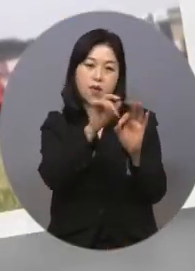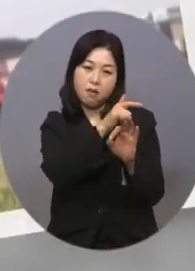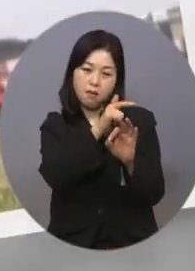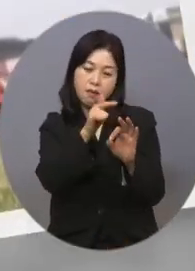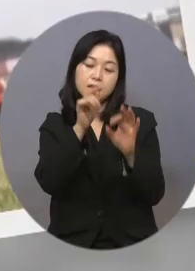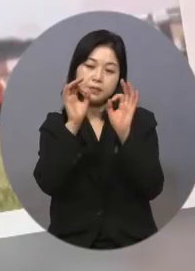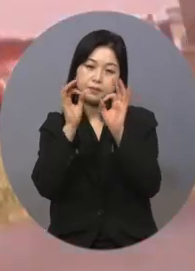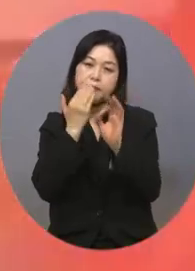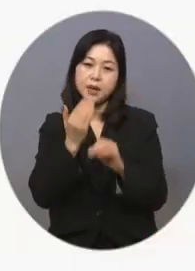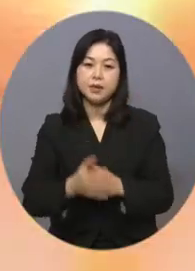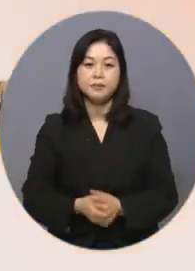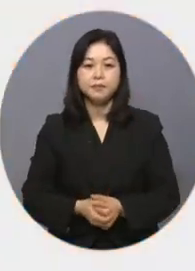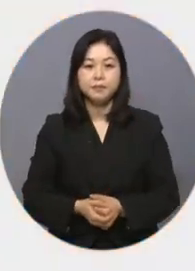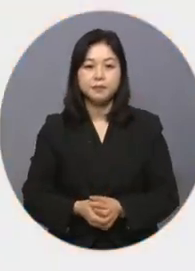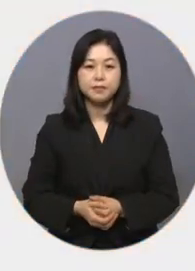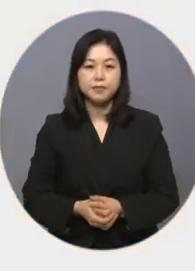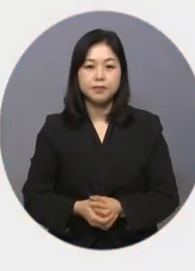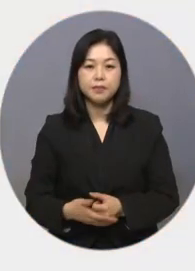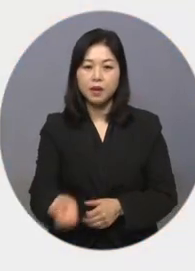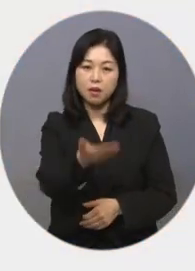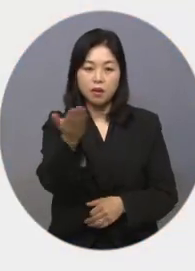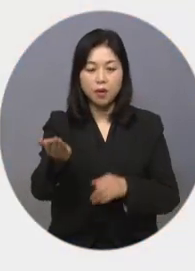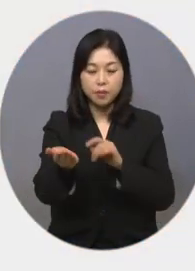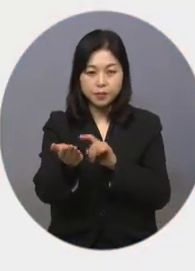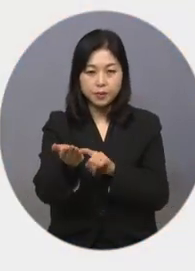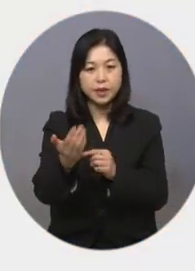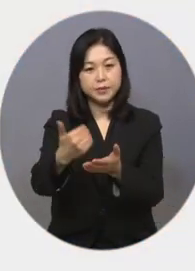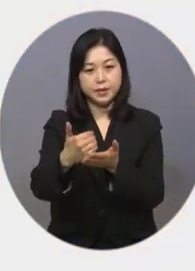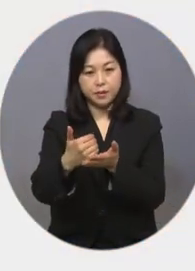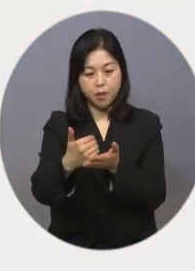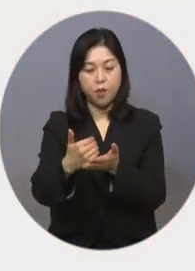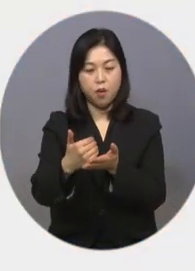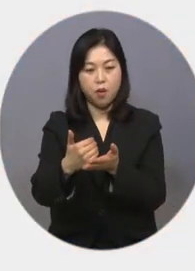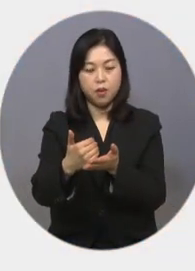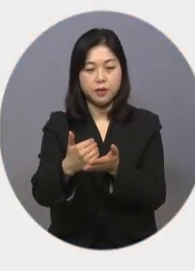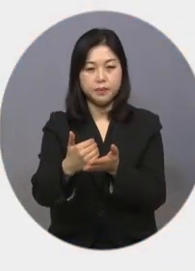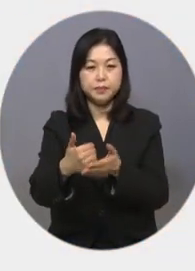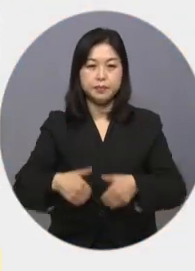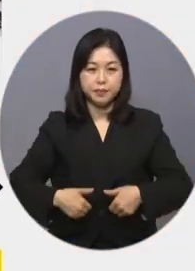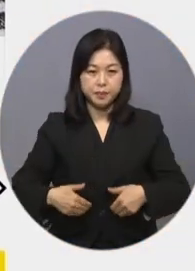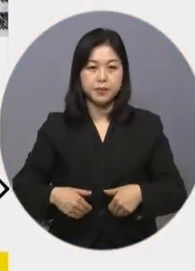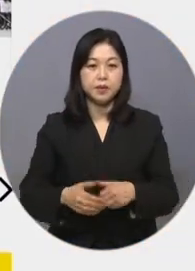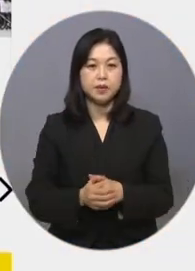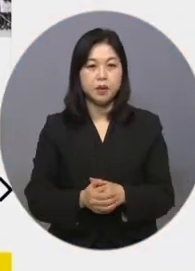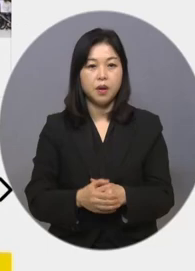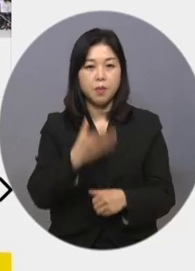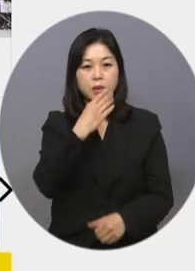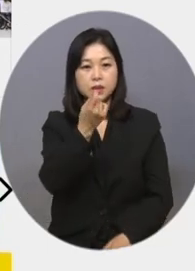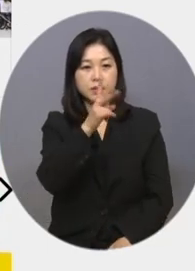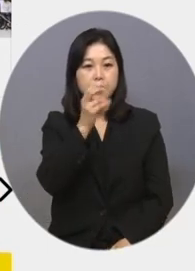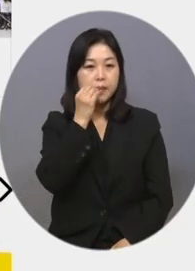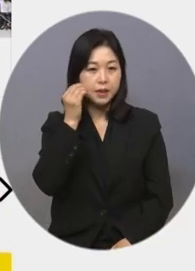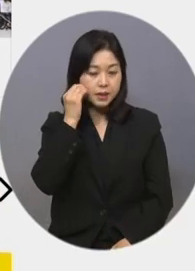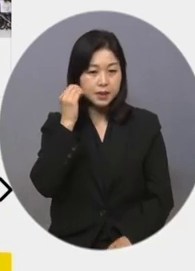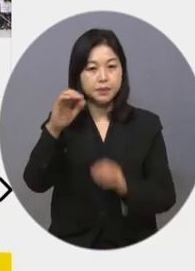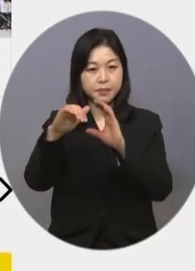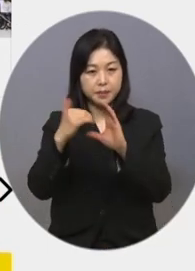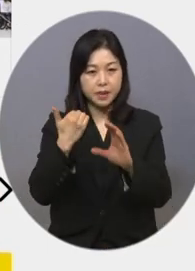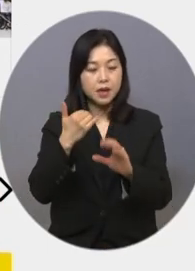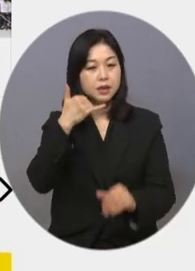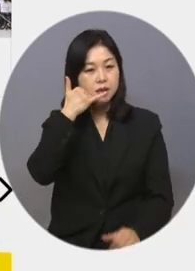접할 수 있습니다. 시청자 여러분의 제보를 기다립니다. 웰페어뉴스 홈페이지 또는 전자우편